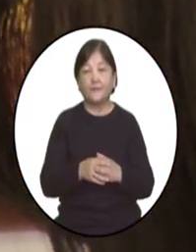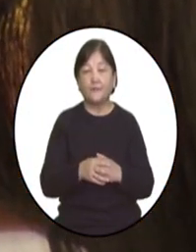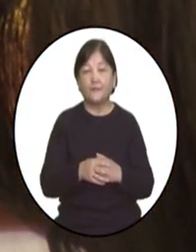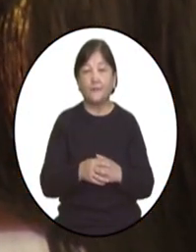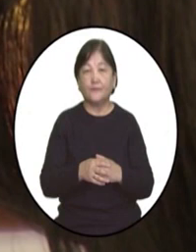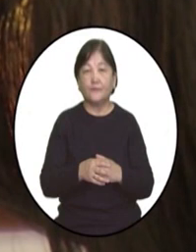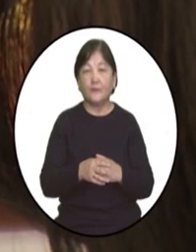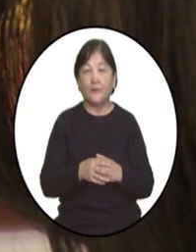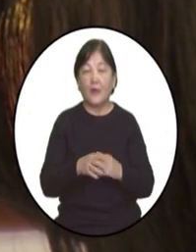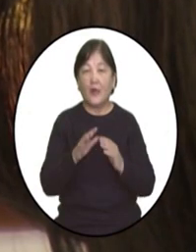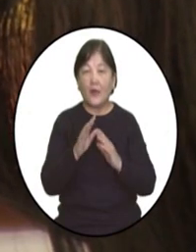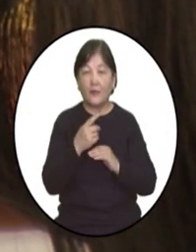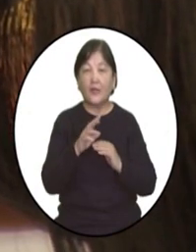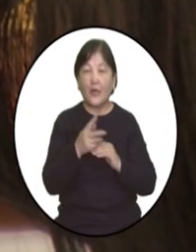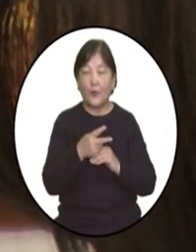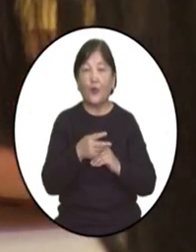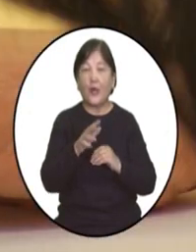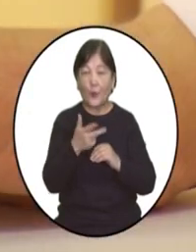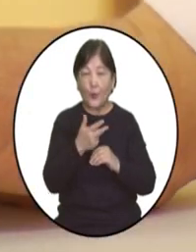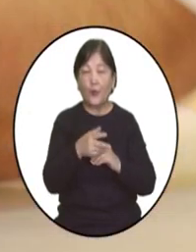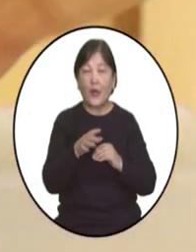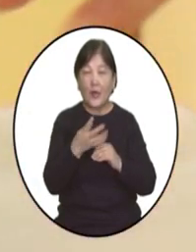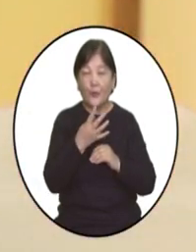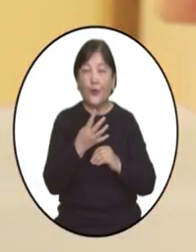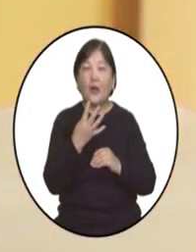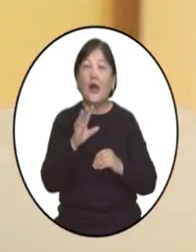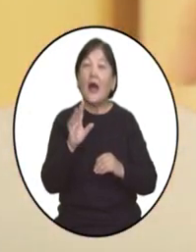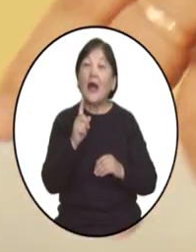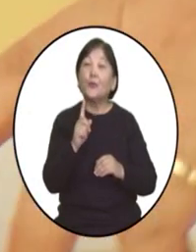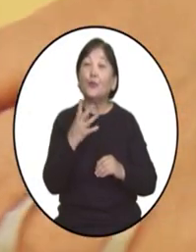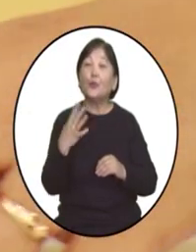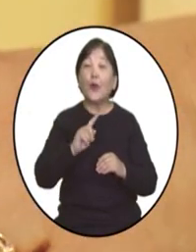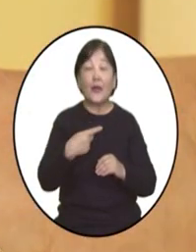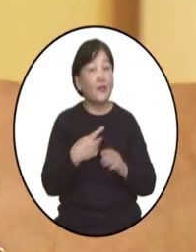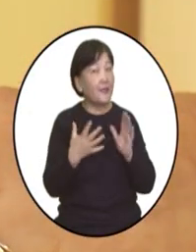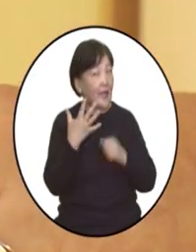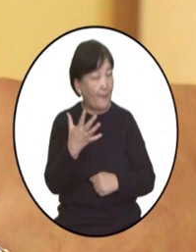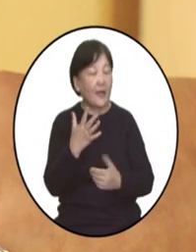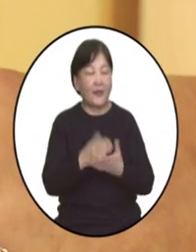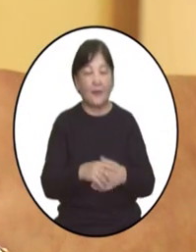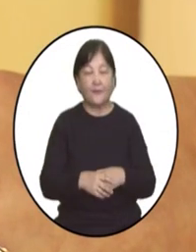За 11, 12, 13, 14, 15. 14, 15.